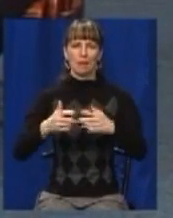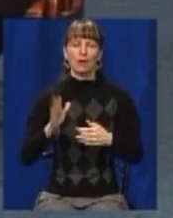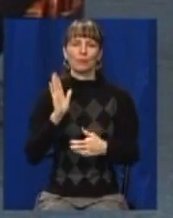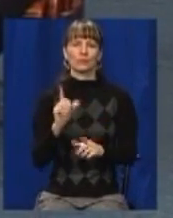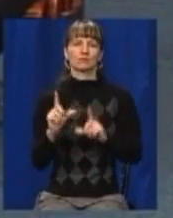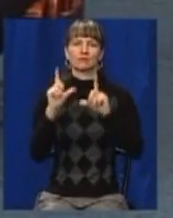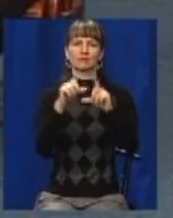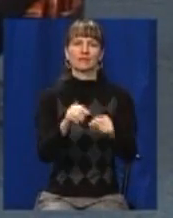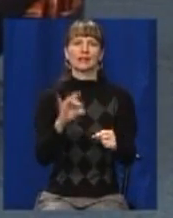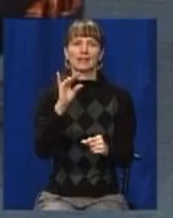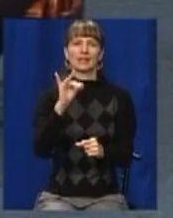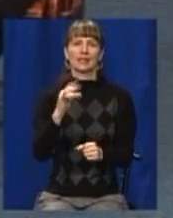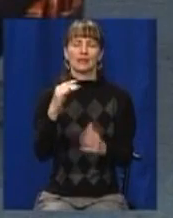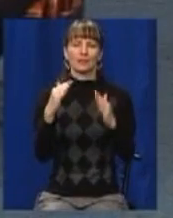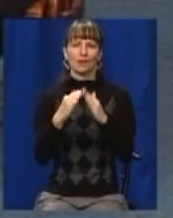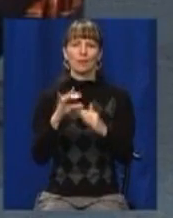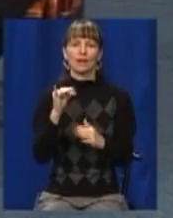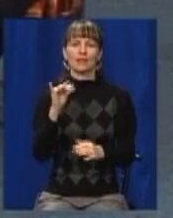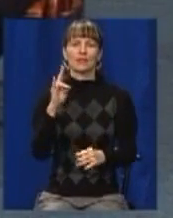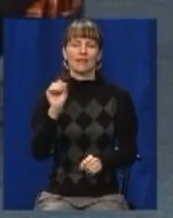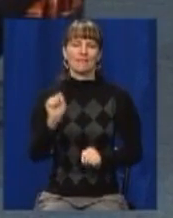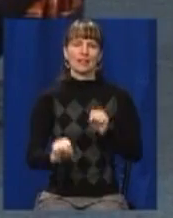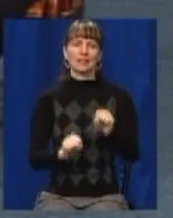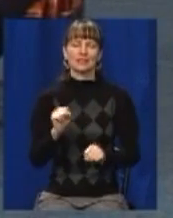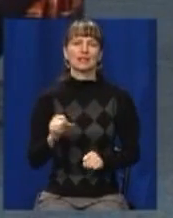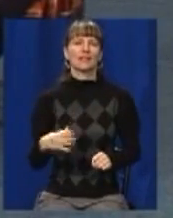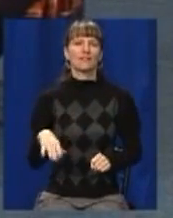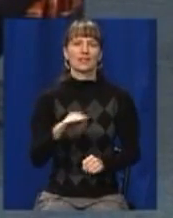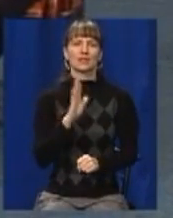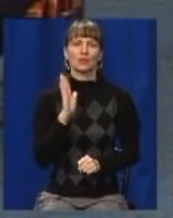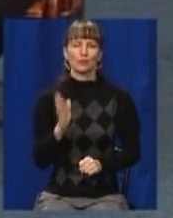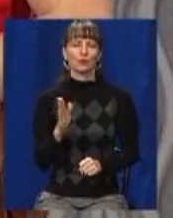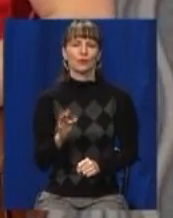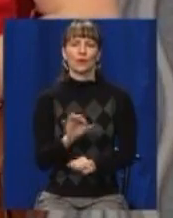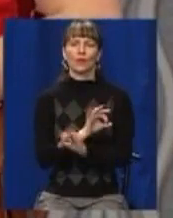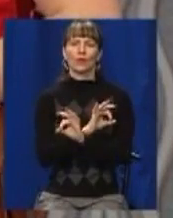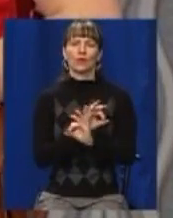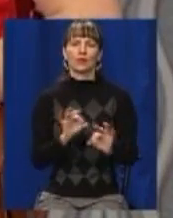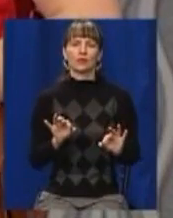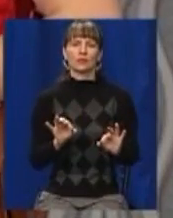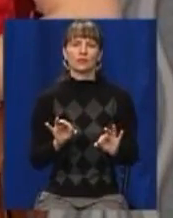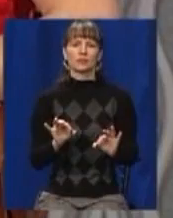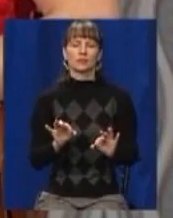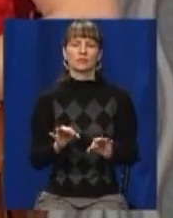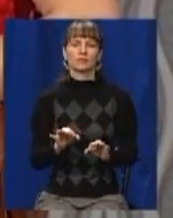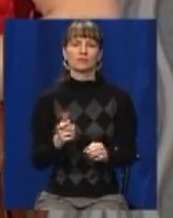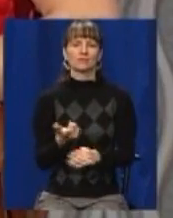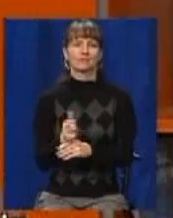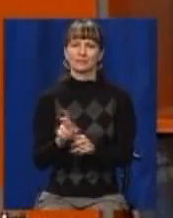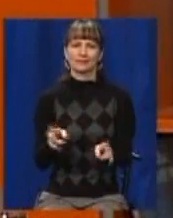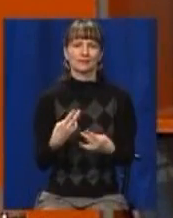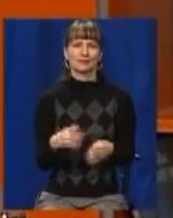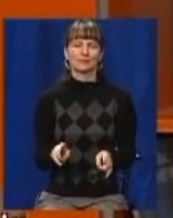туди літати, і на будинках, і на машинах, і на велосипедах, і взагалі все буде дуже навіть круто. Не перебільшуй. Ну, не перебільшуй, думаєш?